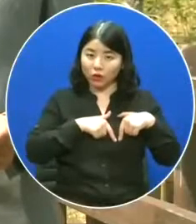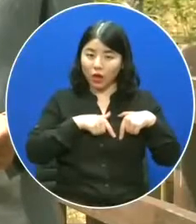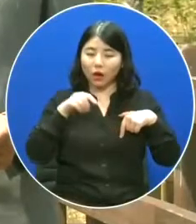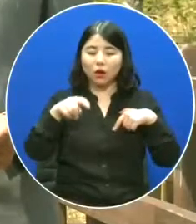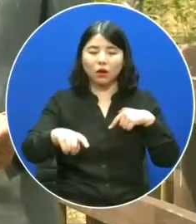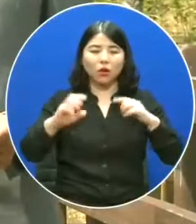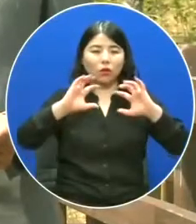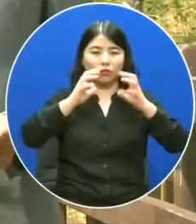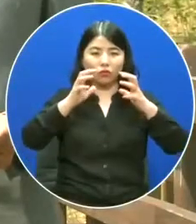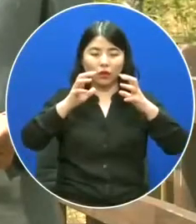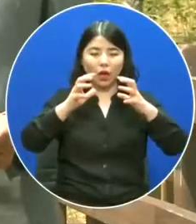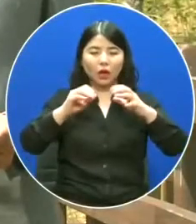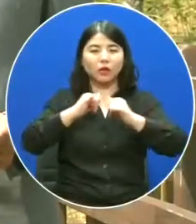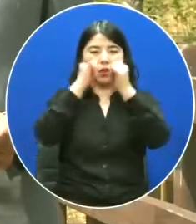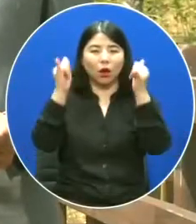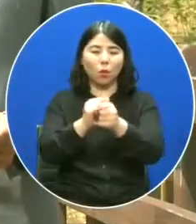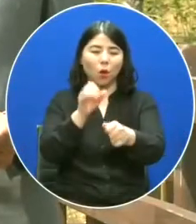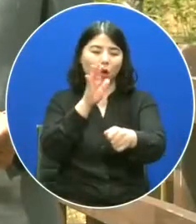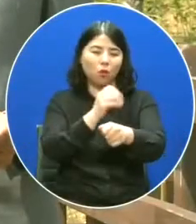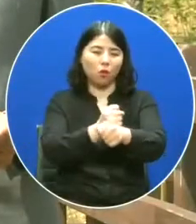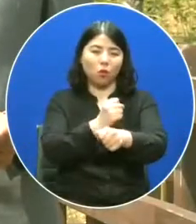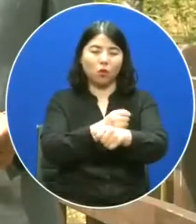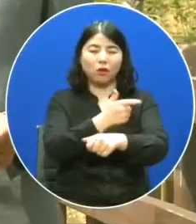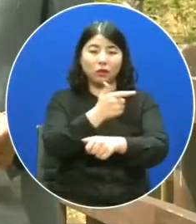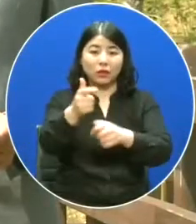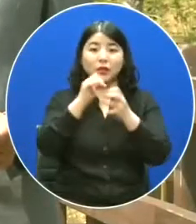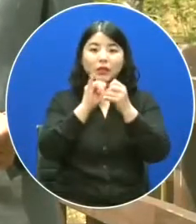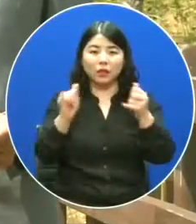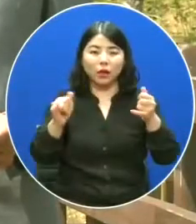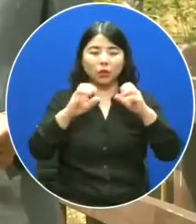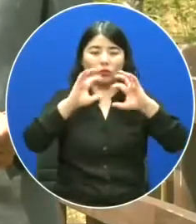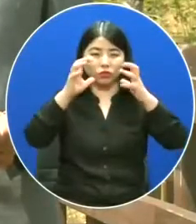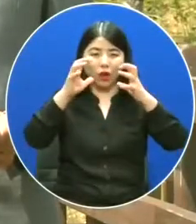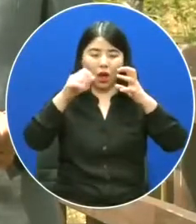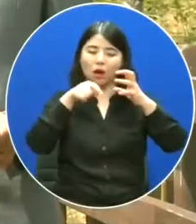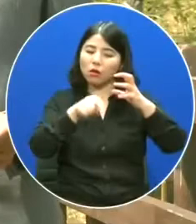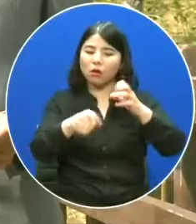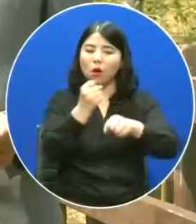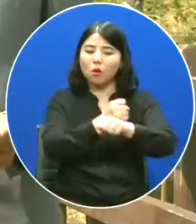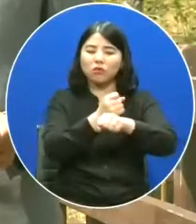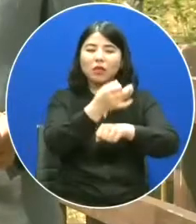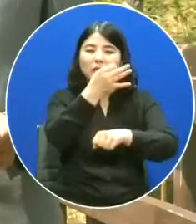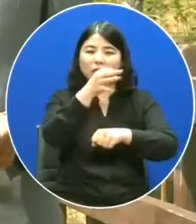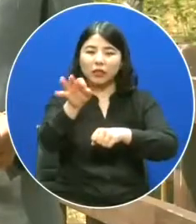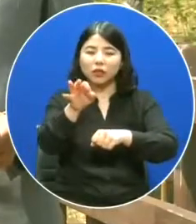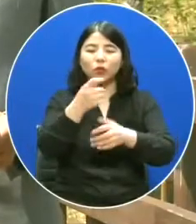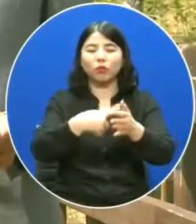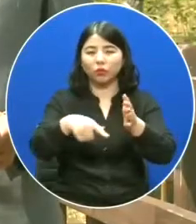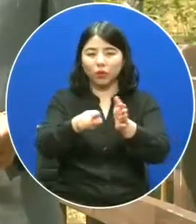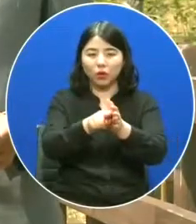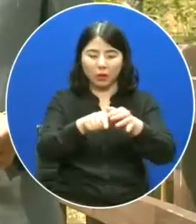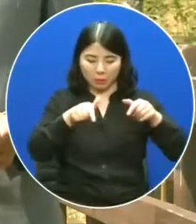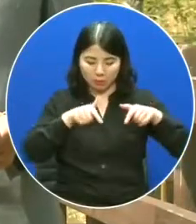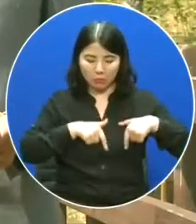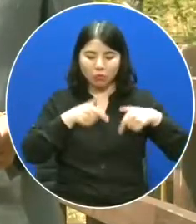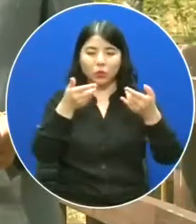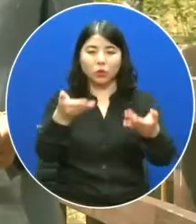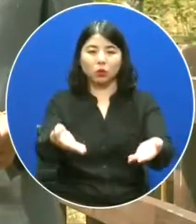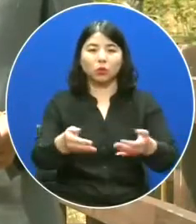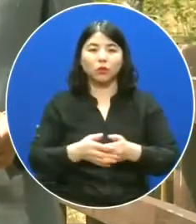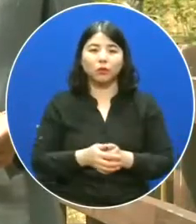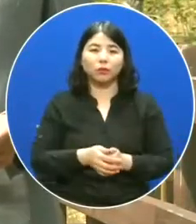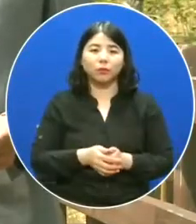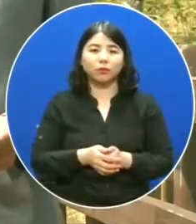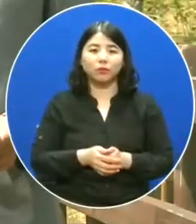훈장이란 국가나 사회에 기여한 공로가 뚜렷한 사람에게 국가에서 그 공적을 표창하기 위해